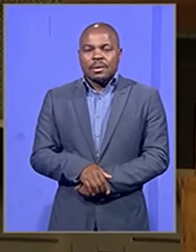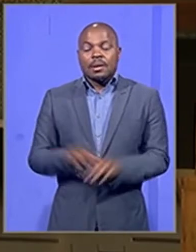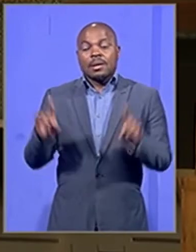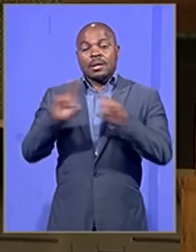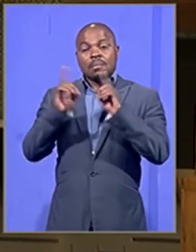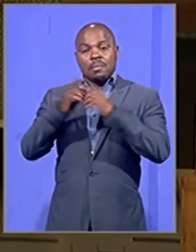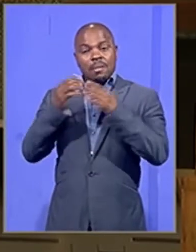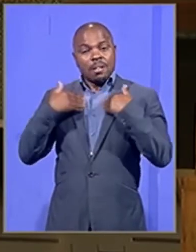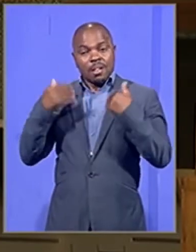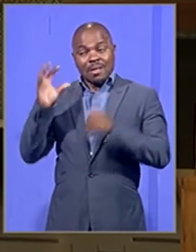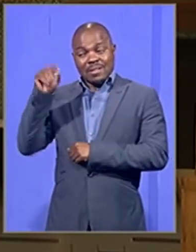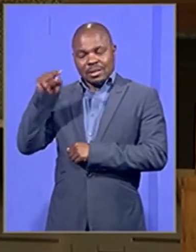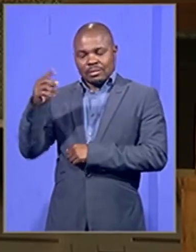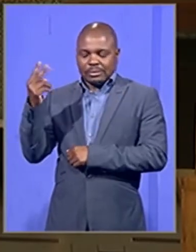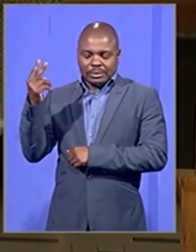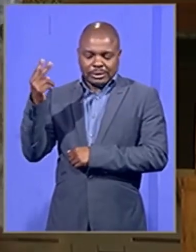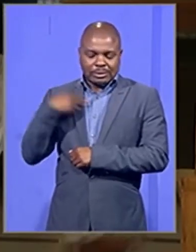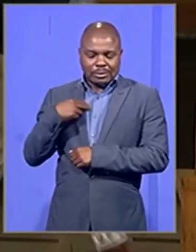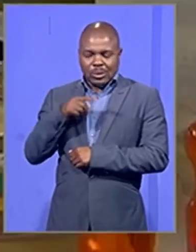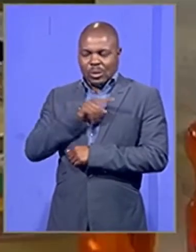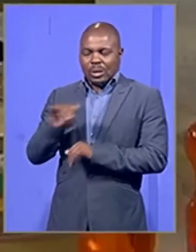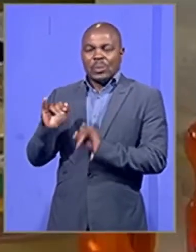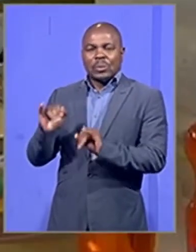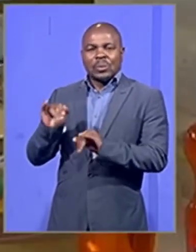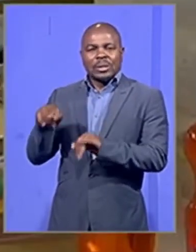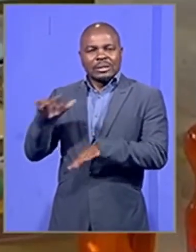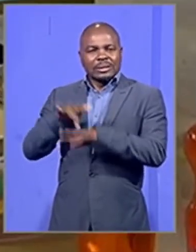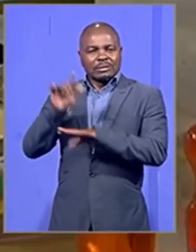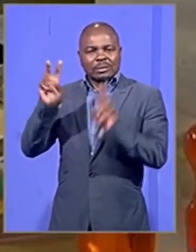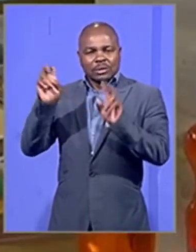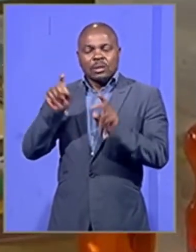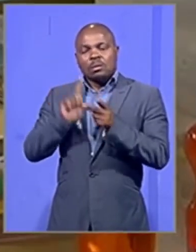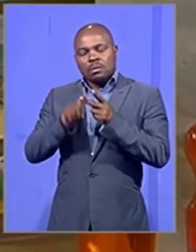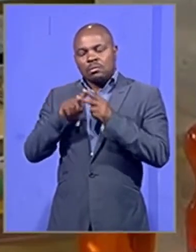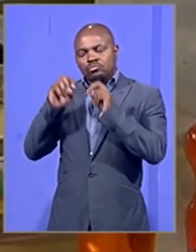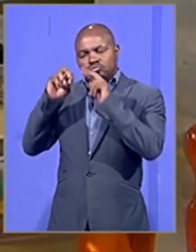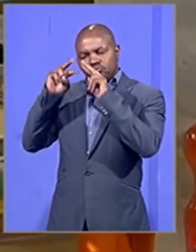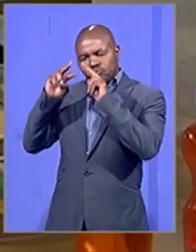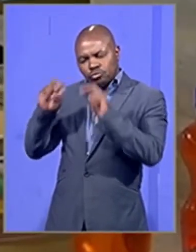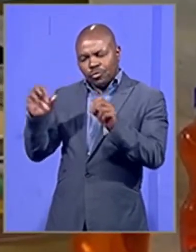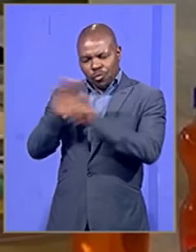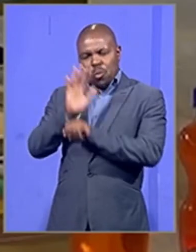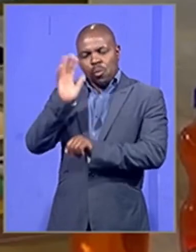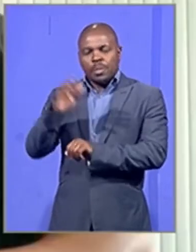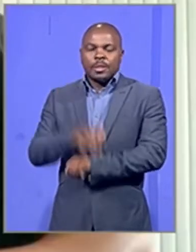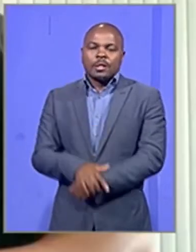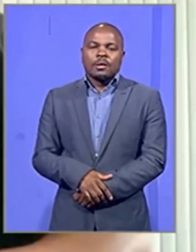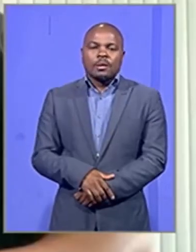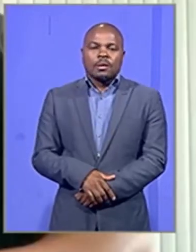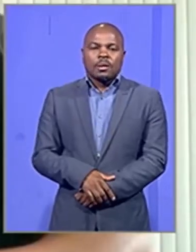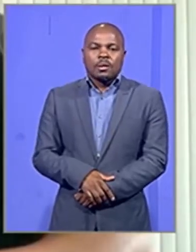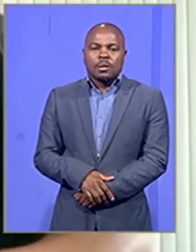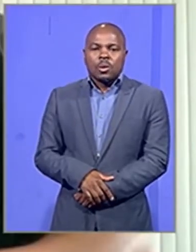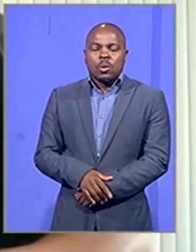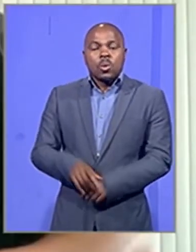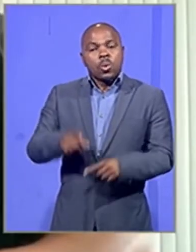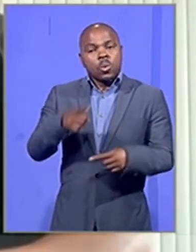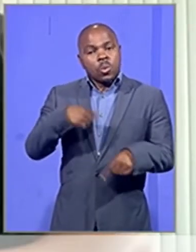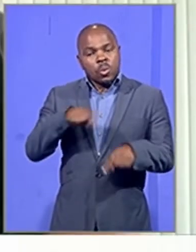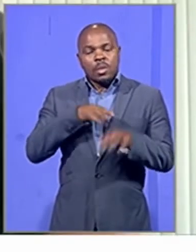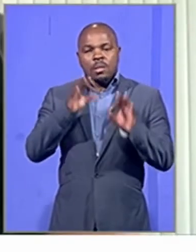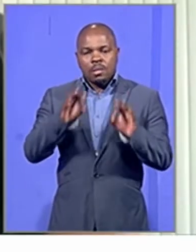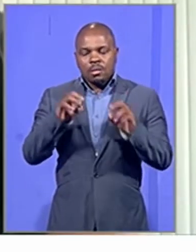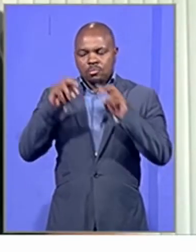la Bophelo Free State le swabisitswe ke menyenyetsi ena mme le tshepisa hore le tla ifuputsa ka botebo. Tla kenya